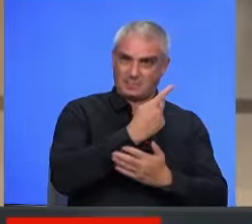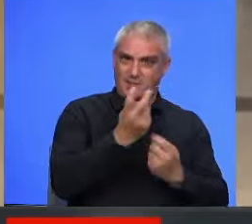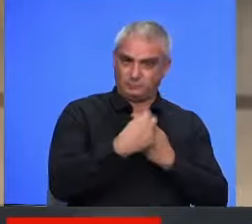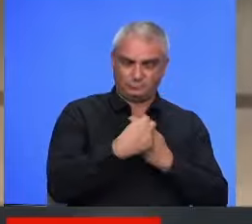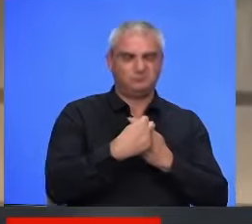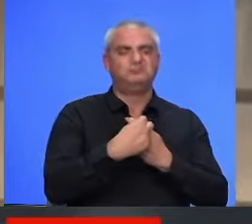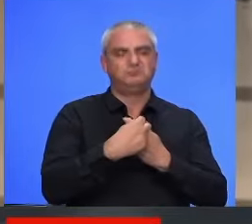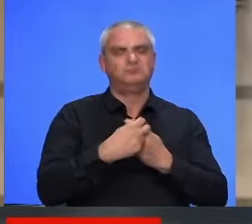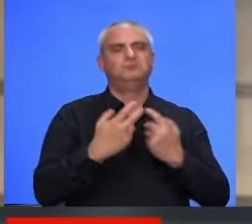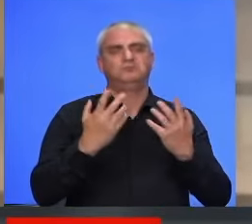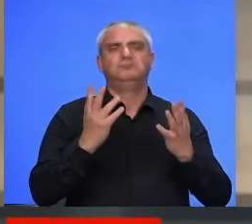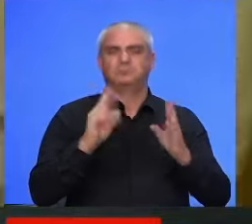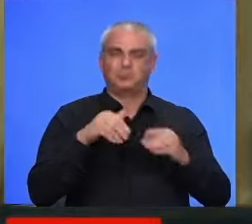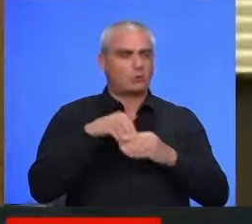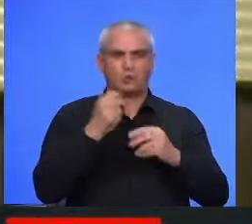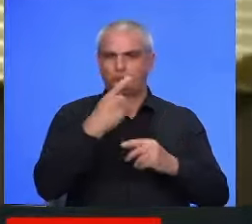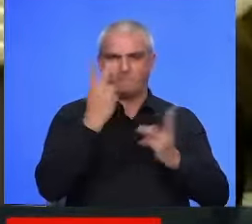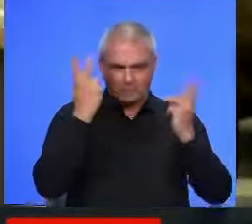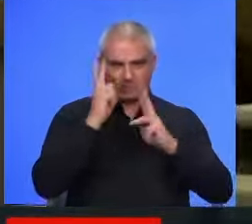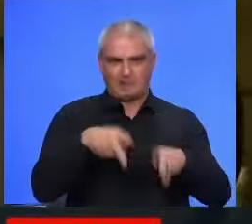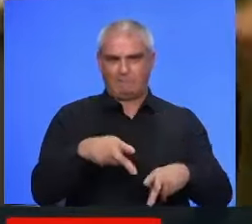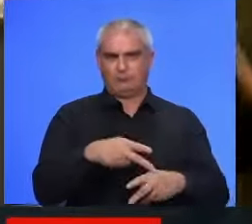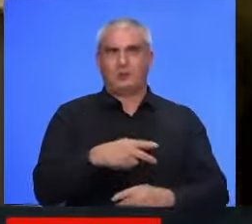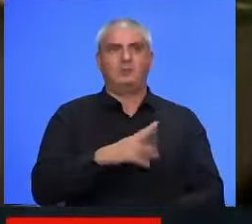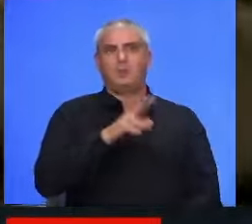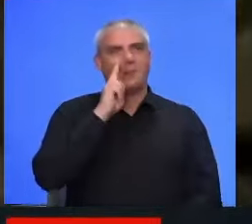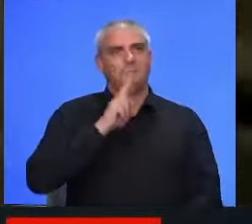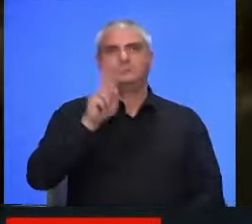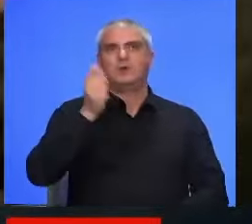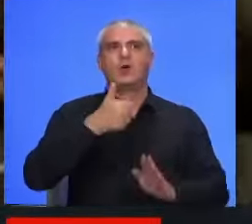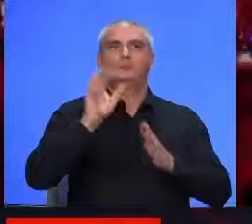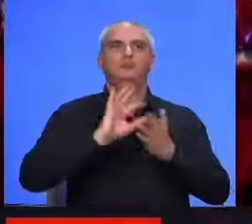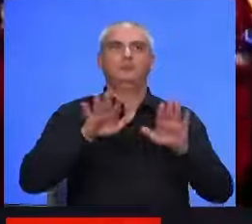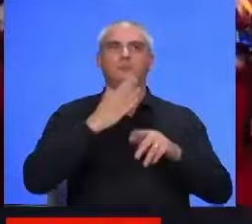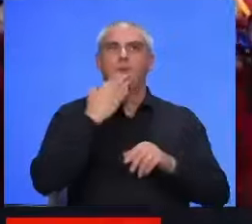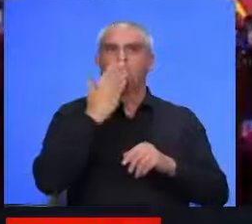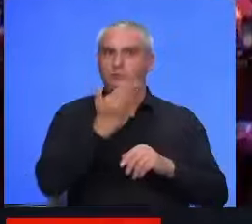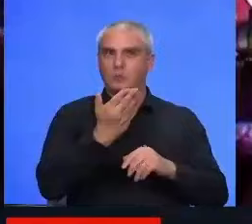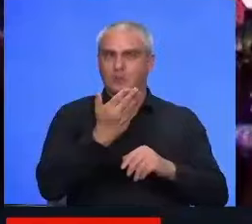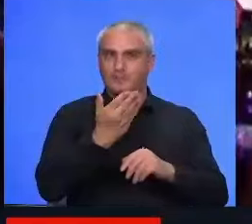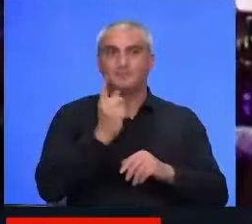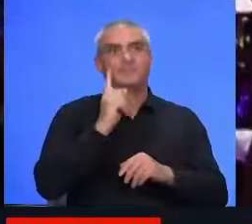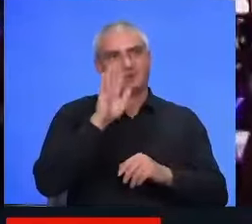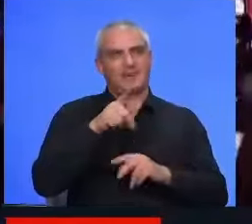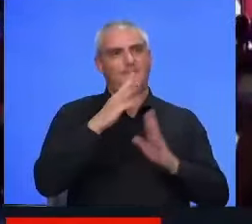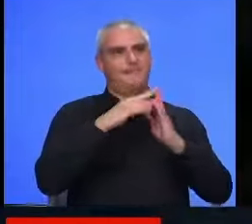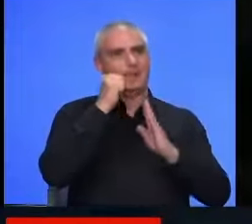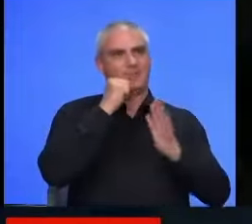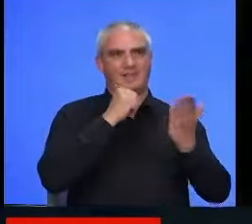לנו הסכם תוך שבוע. העיניים נשואות ללשכת ראש הממשלה בירושלים, אבל גם לבית